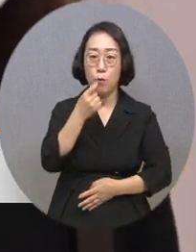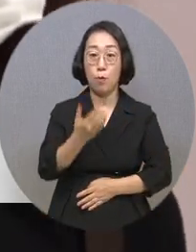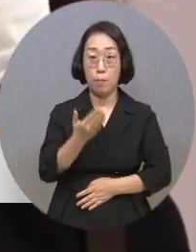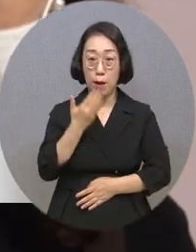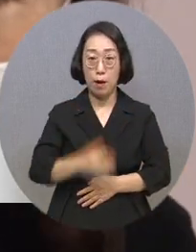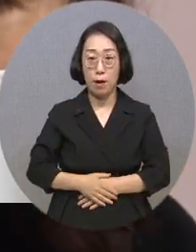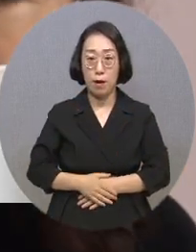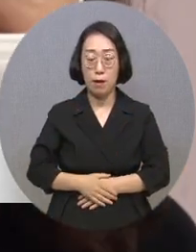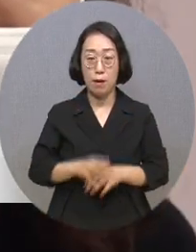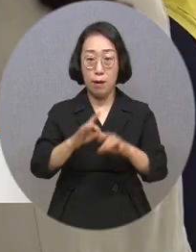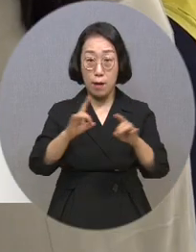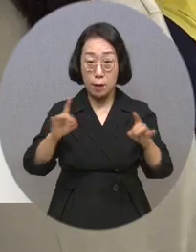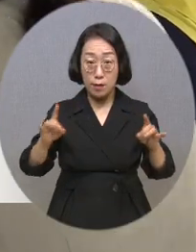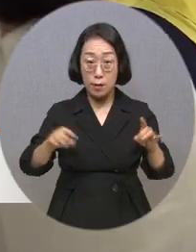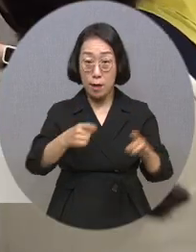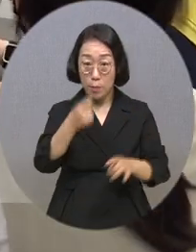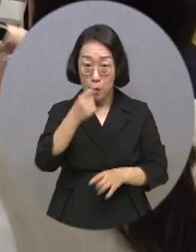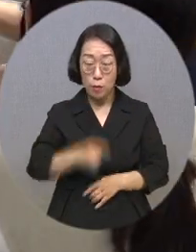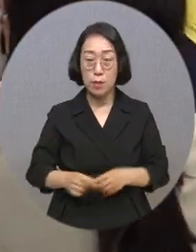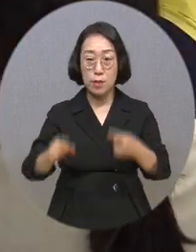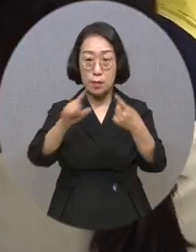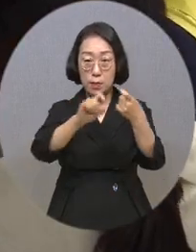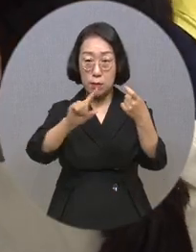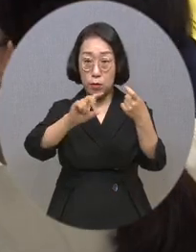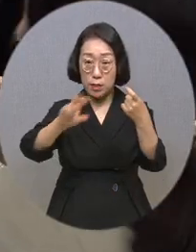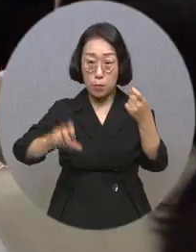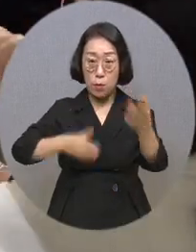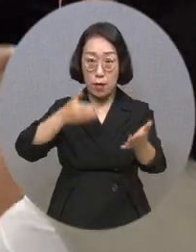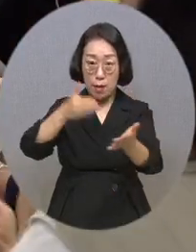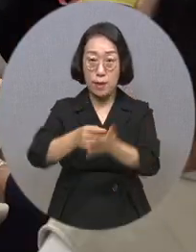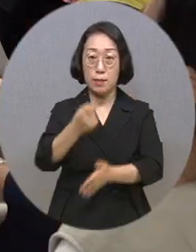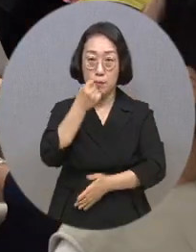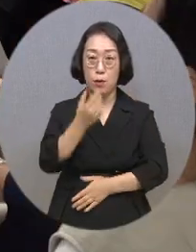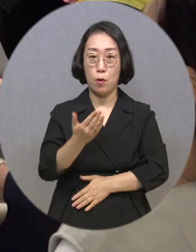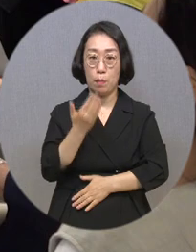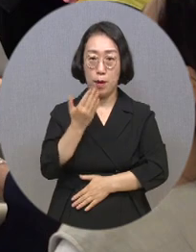열렸으며 강좌는 오는 11월 25일까지 진행됩니다.